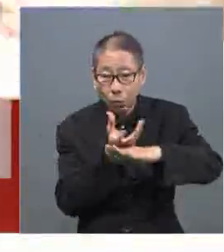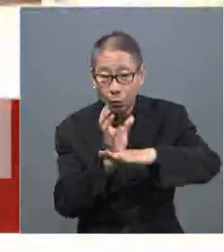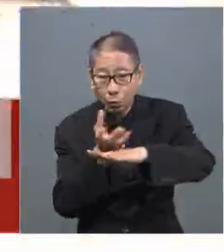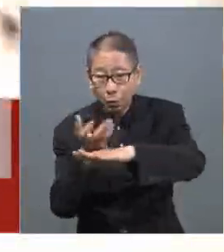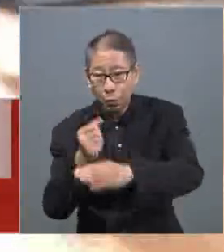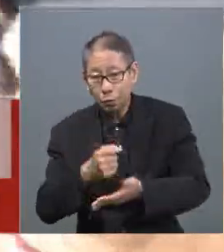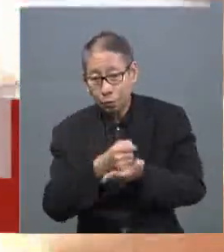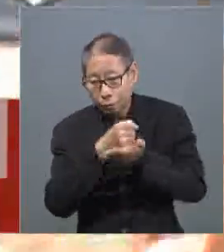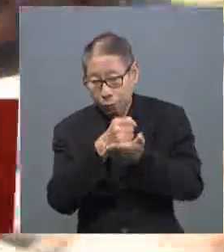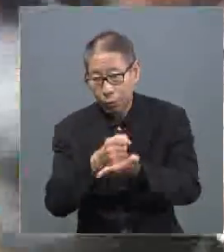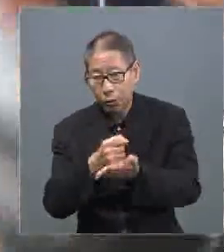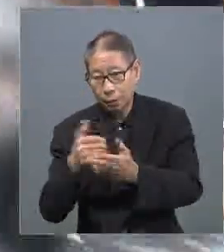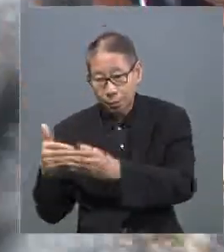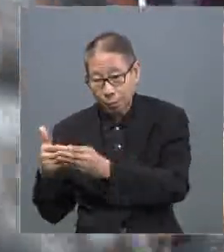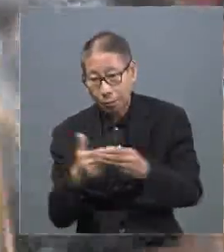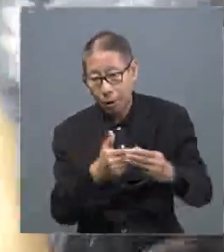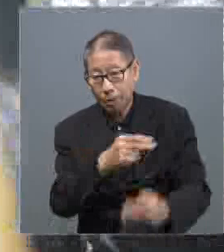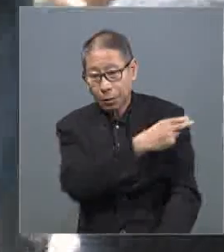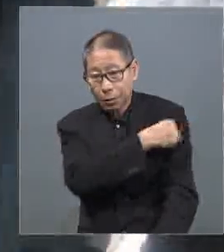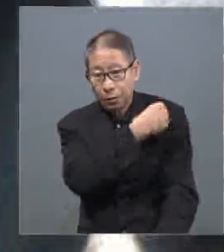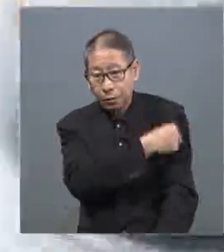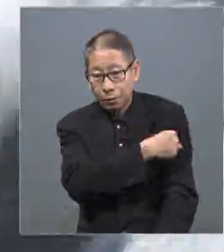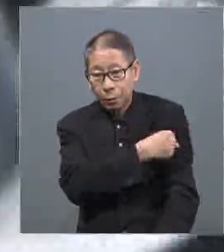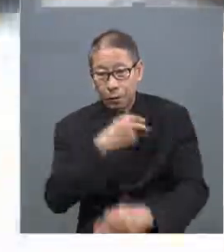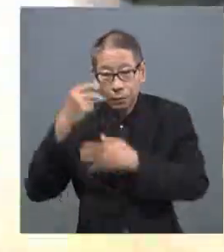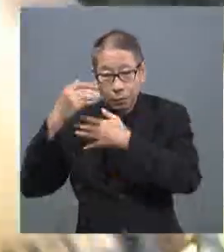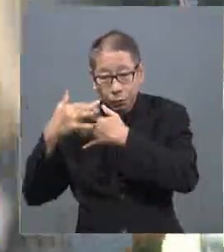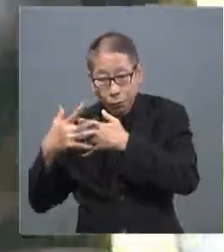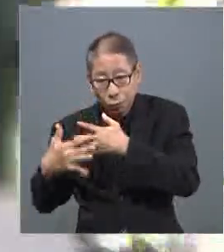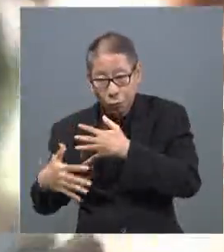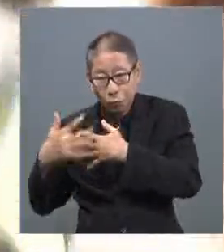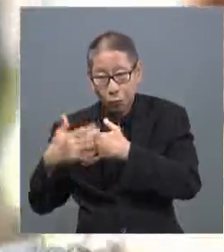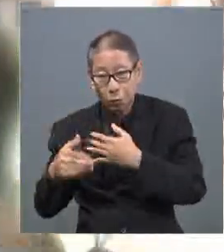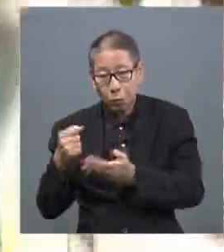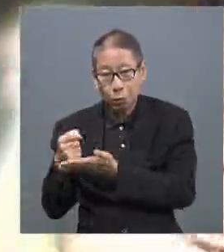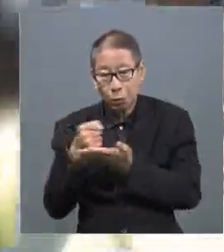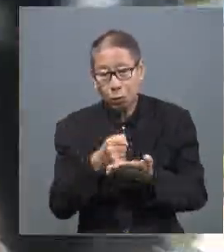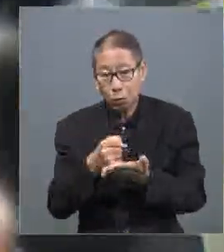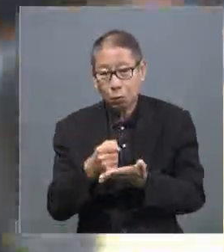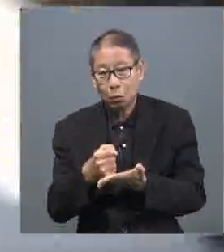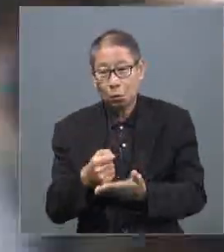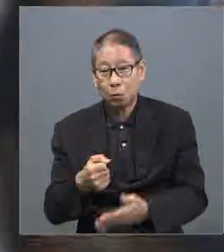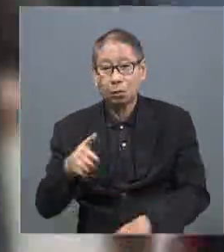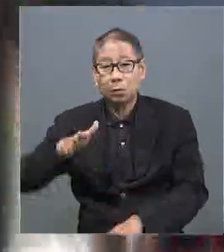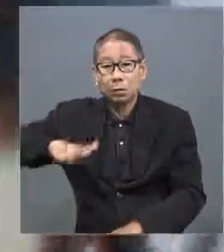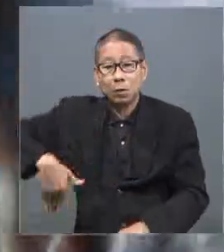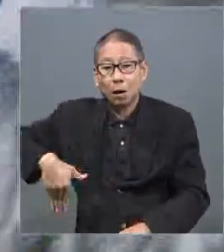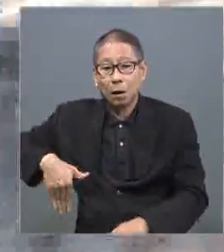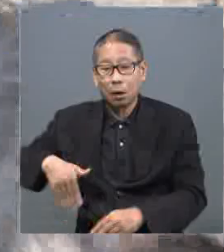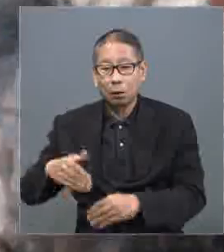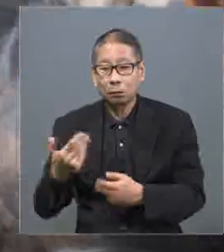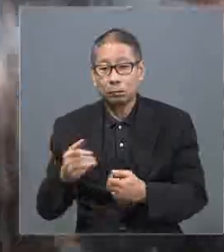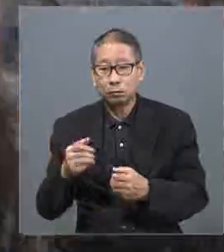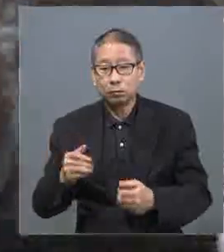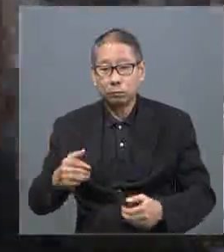พยาบาลเพราะว่าตัวเองเนี่ยเลือดไหลไม่หยุดแต่ก็ไม่ได้รับความช่วยเหลือตามที่ขอทำให้รุ่นน้องเกิดความโมโหก่อเหตุ